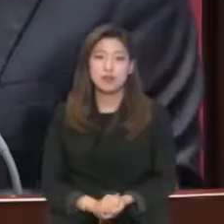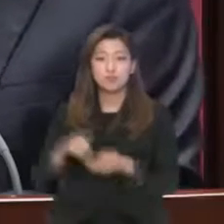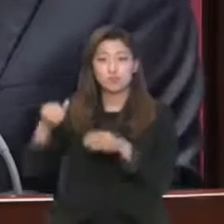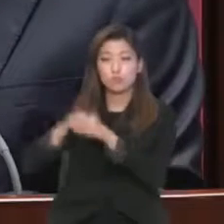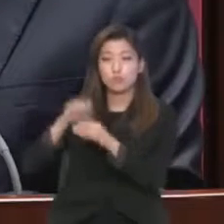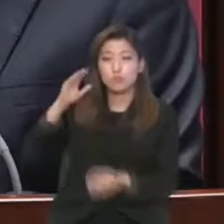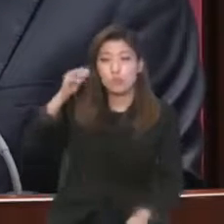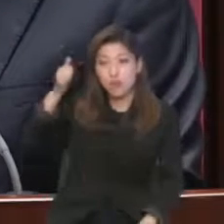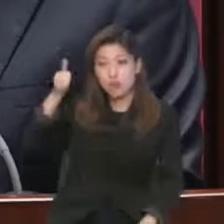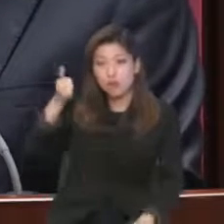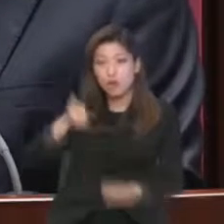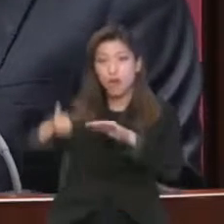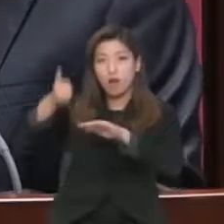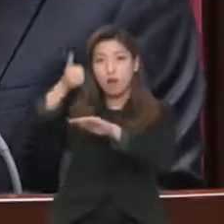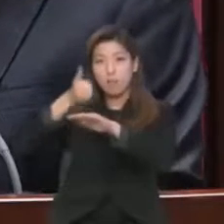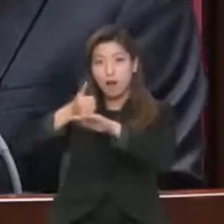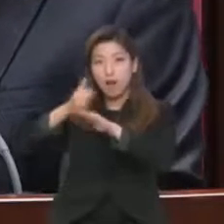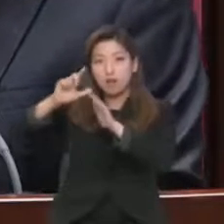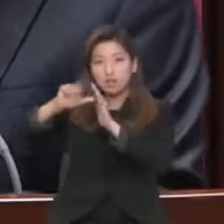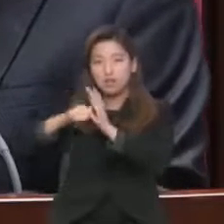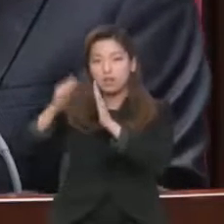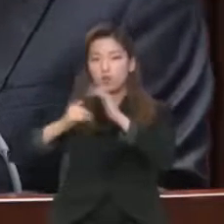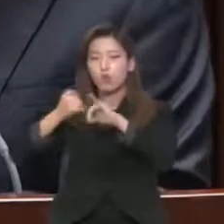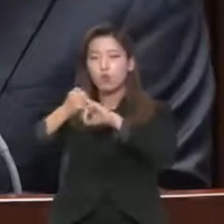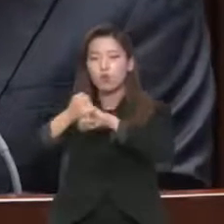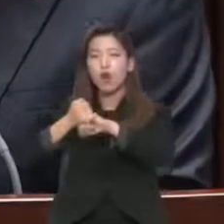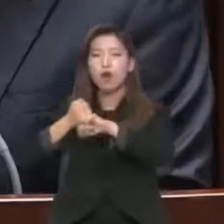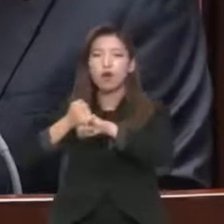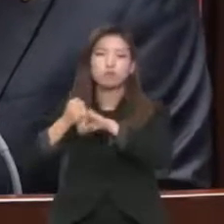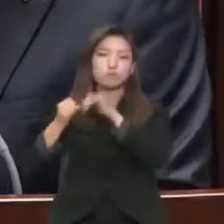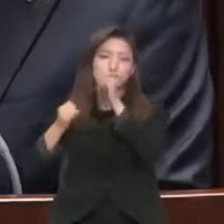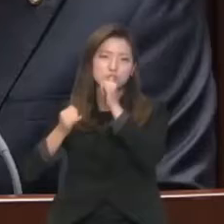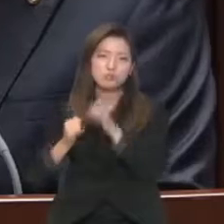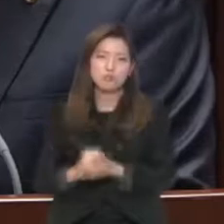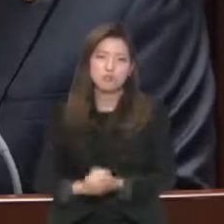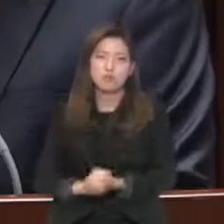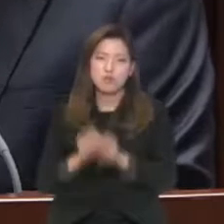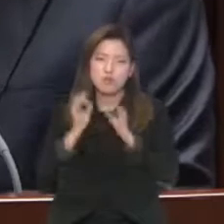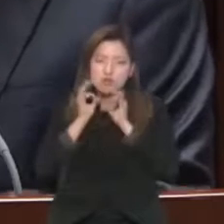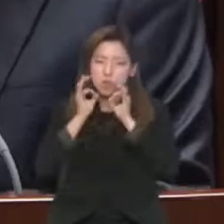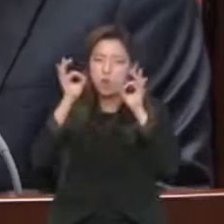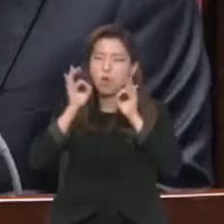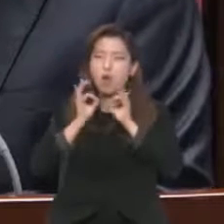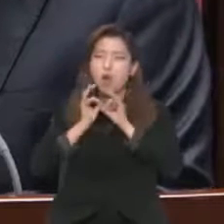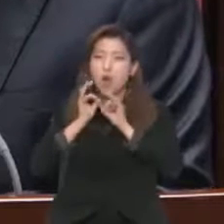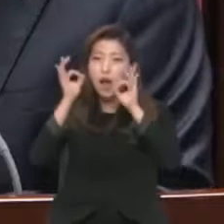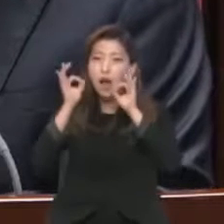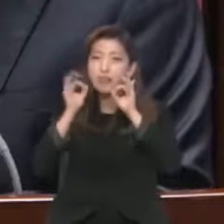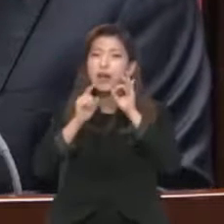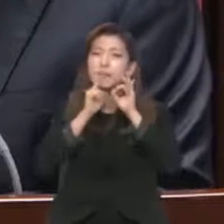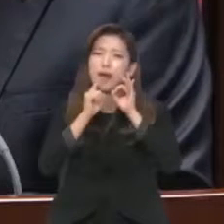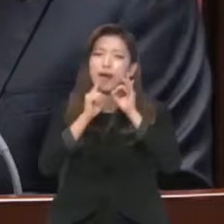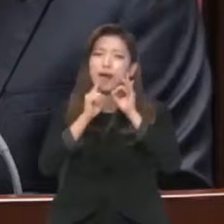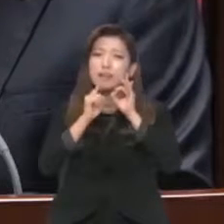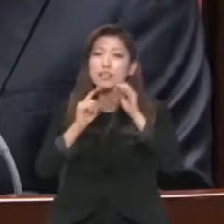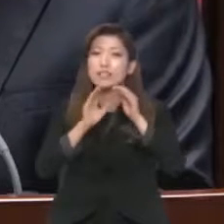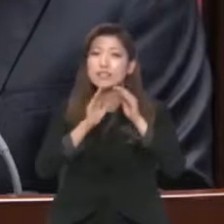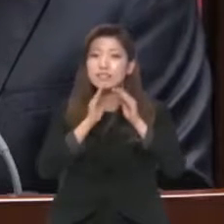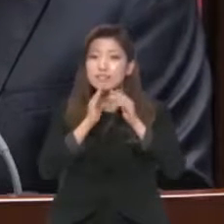내 전환을 실천할 수 있도록 최선을 다한다는 말씀을 넘어서 구체적인 전작권 이양